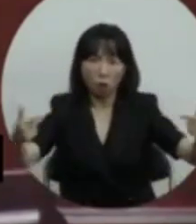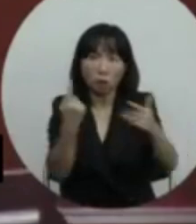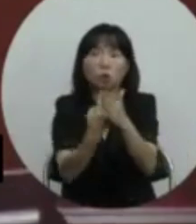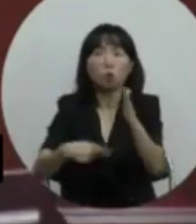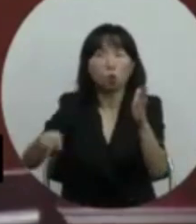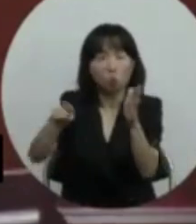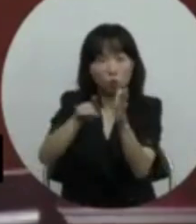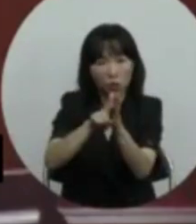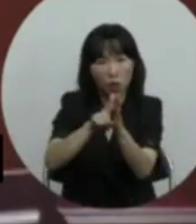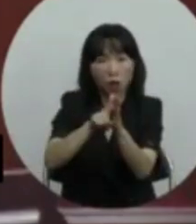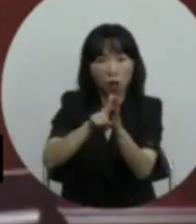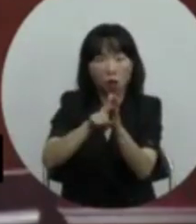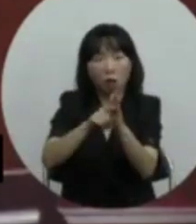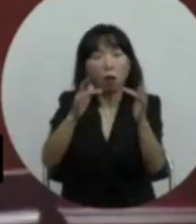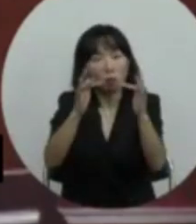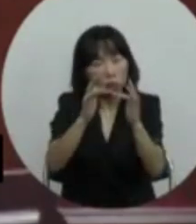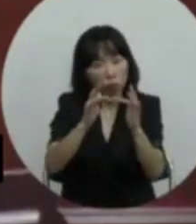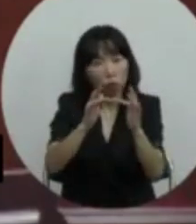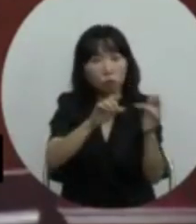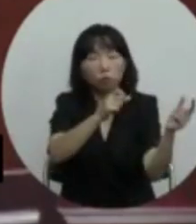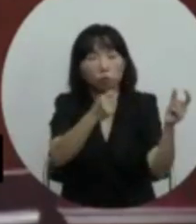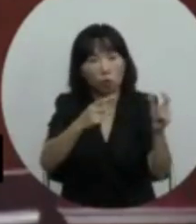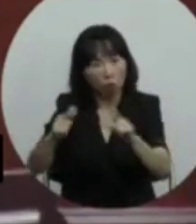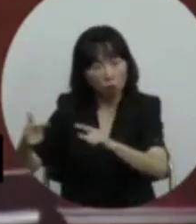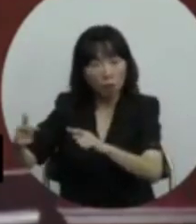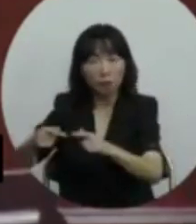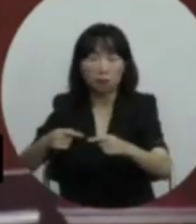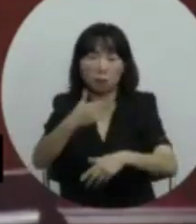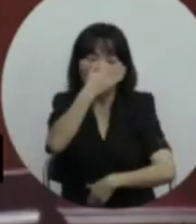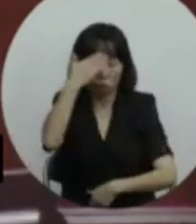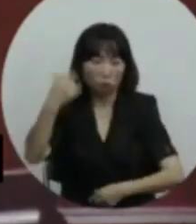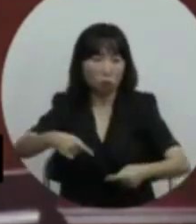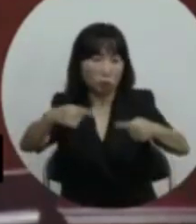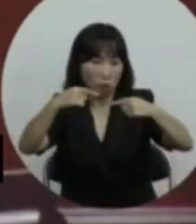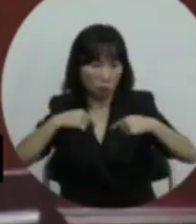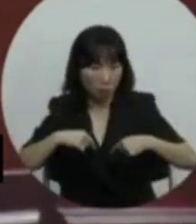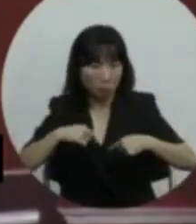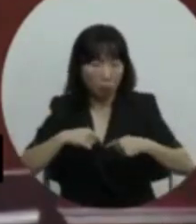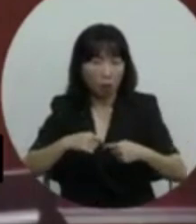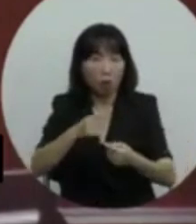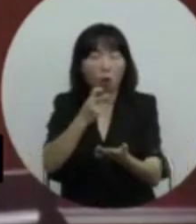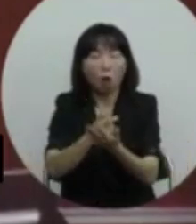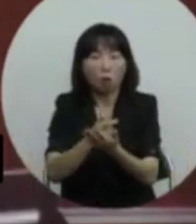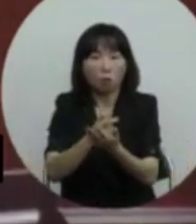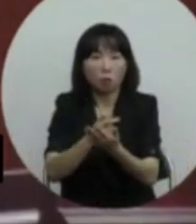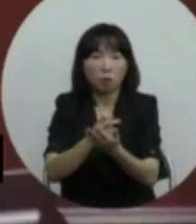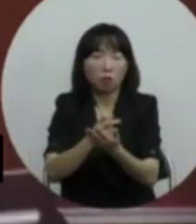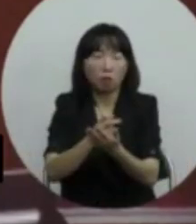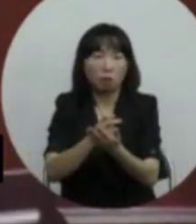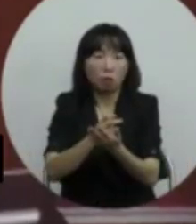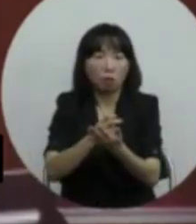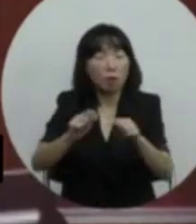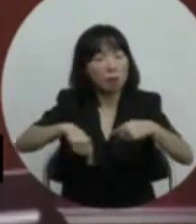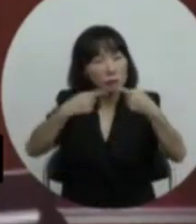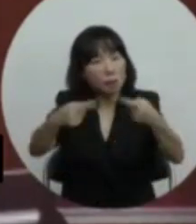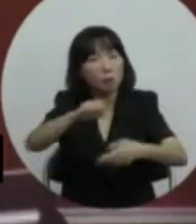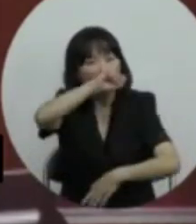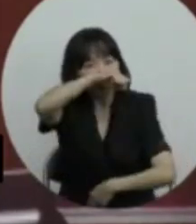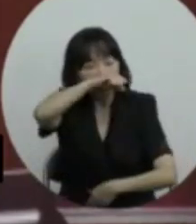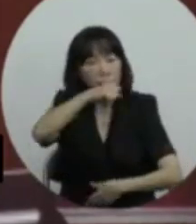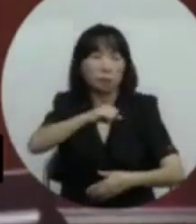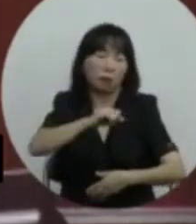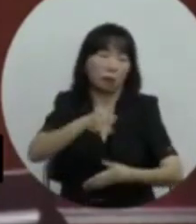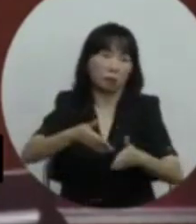정책 네트워크, 청년 참여 할당제, 대학생 공동 인턴, 청년 참여 예산제,